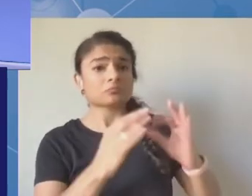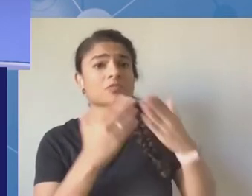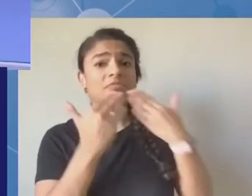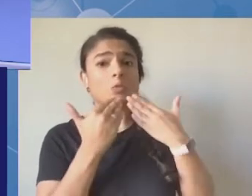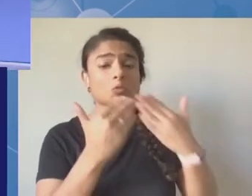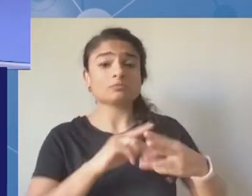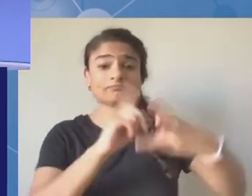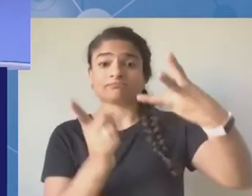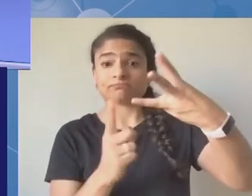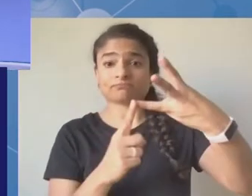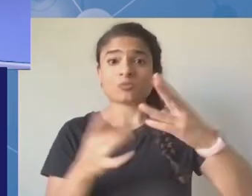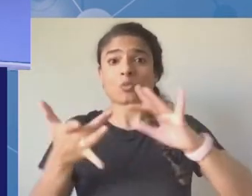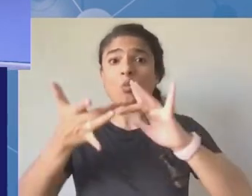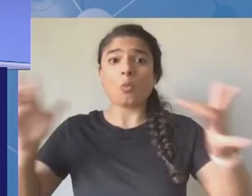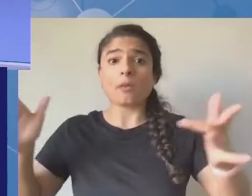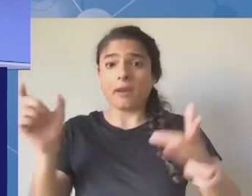الشخص التالي هو من مركز